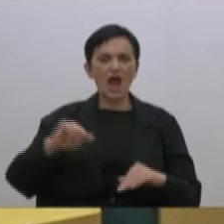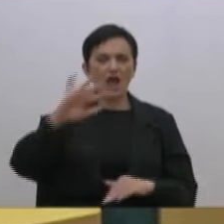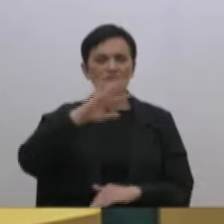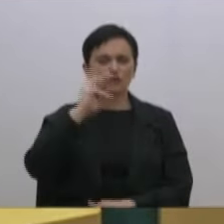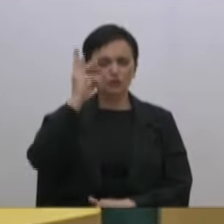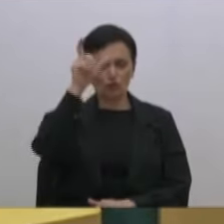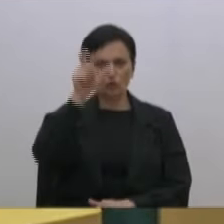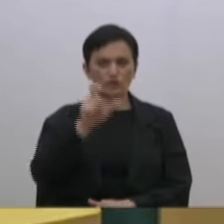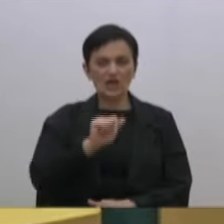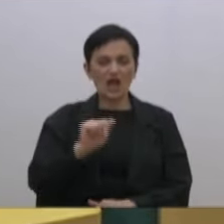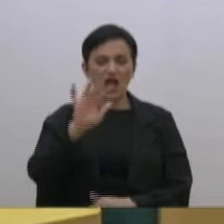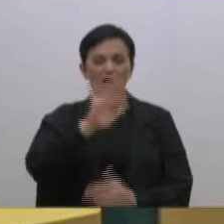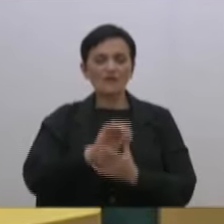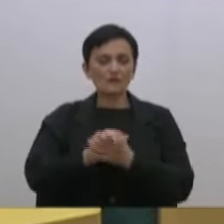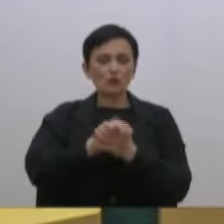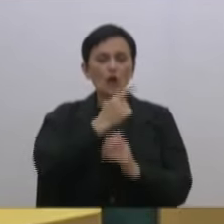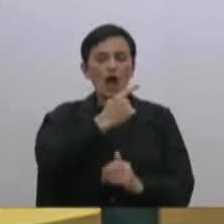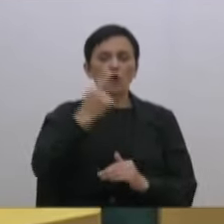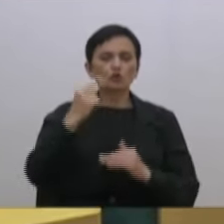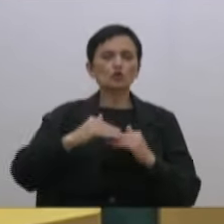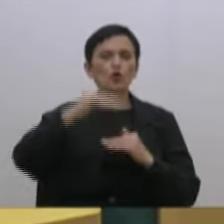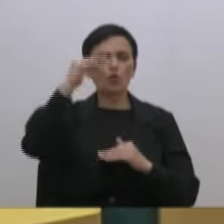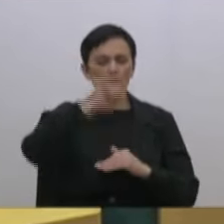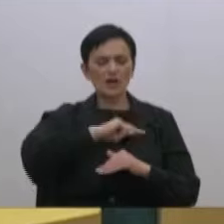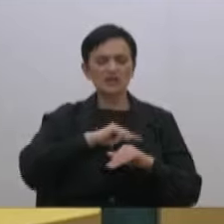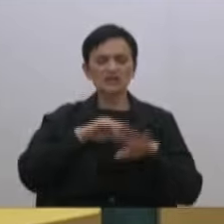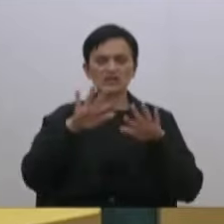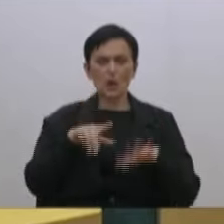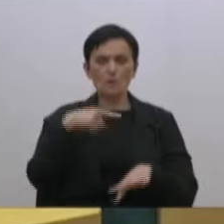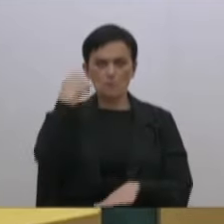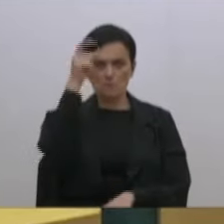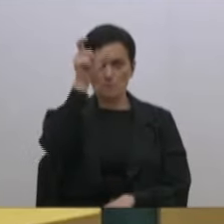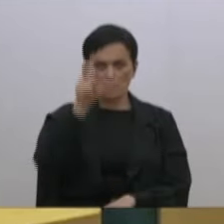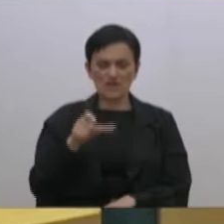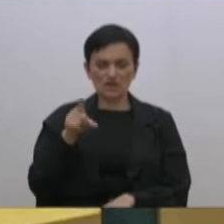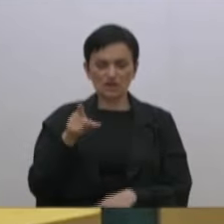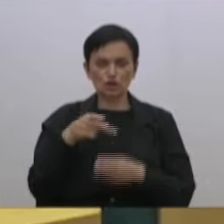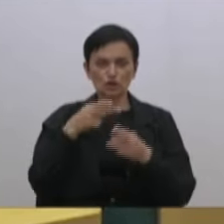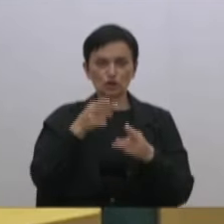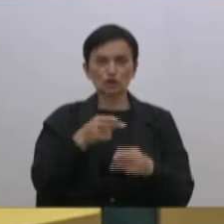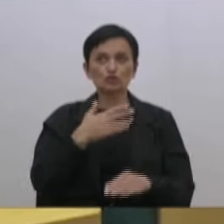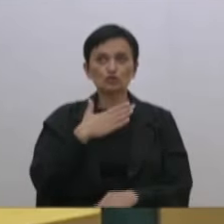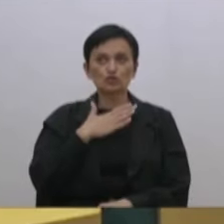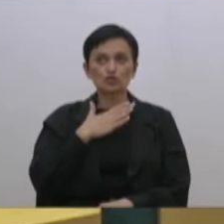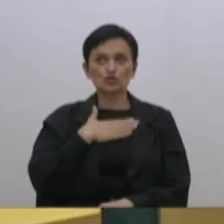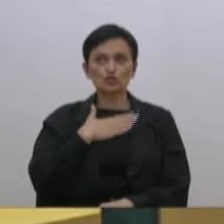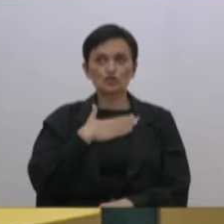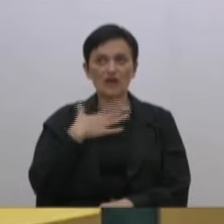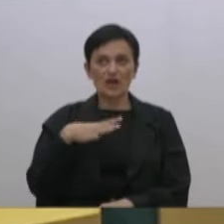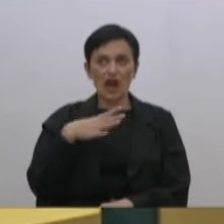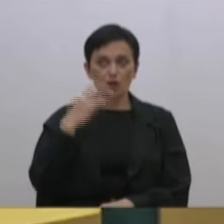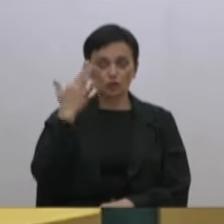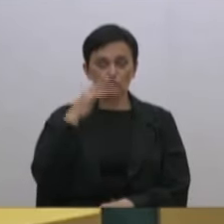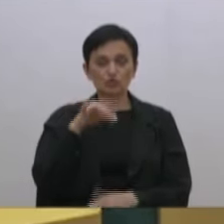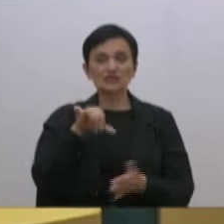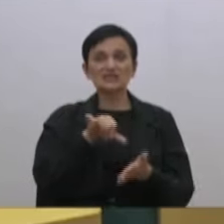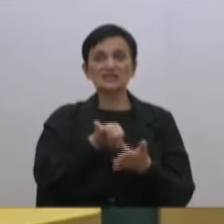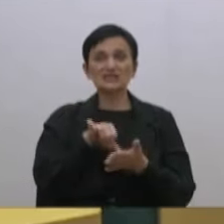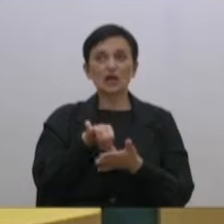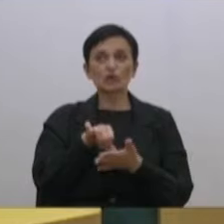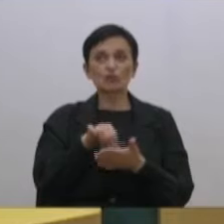დიპლომატი, ევროკავშირის ერთ-ერთი უმაღლესი თანამდებობის პირი, სადაც ჩვენი ქართული ოცნების